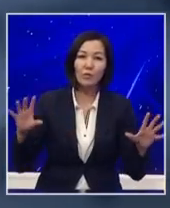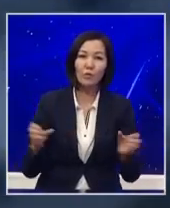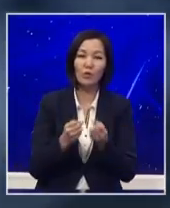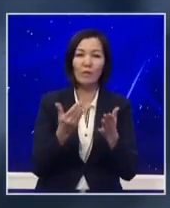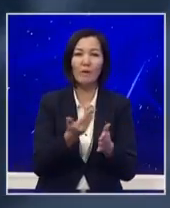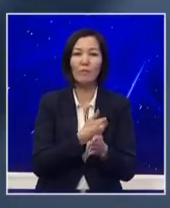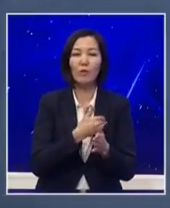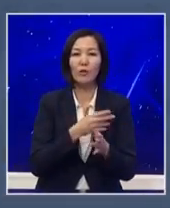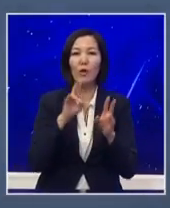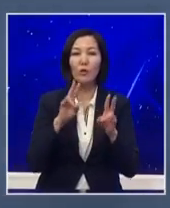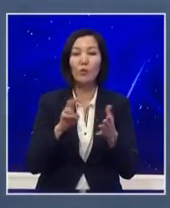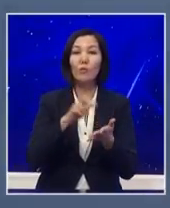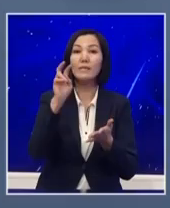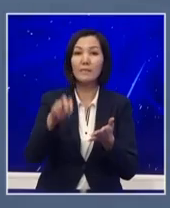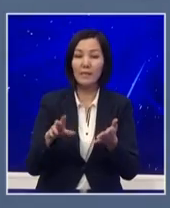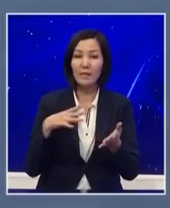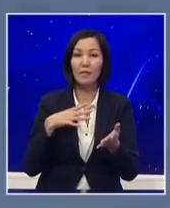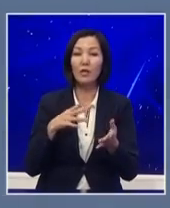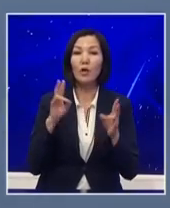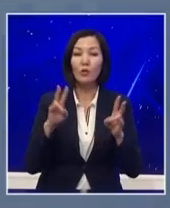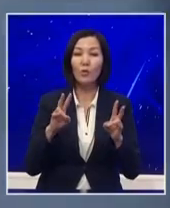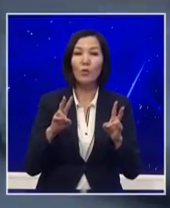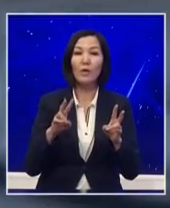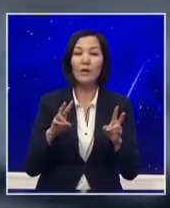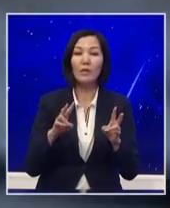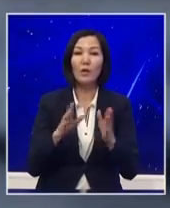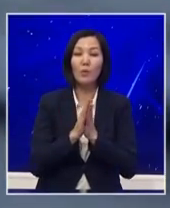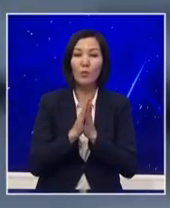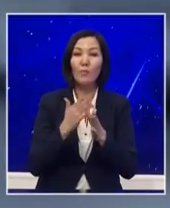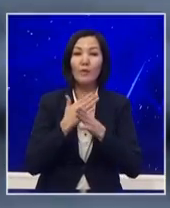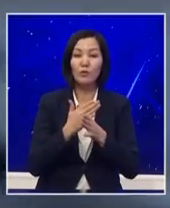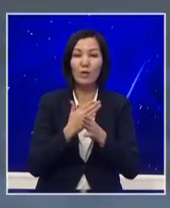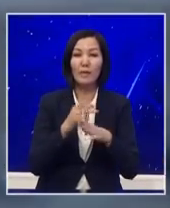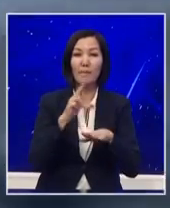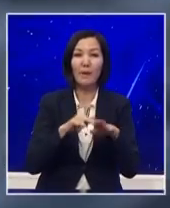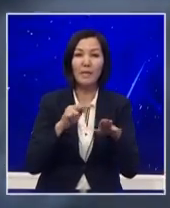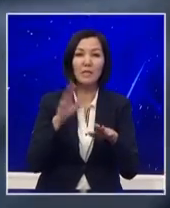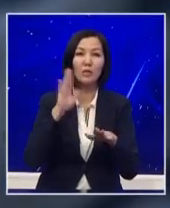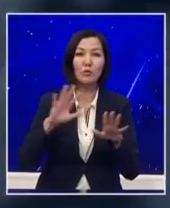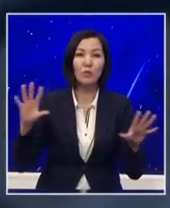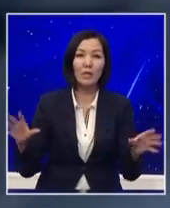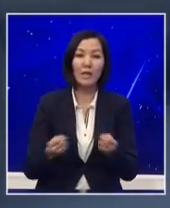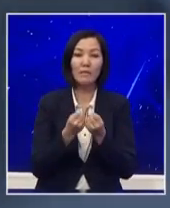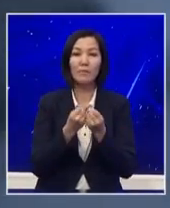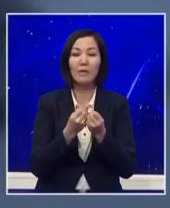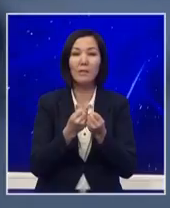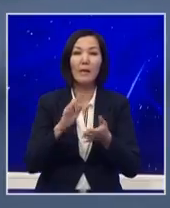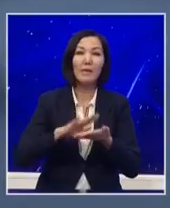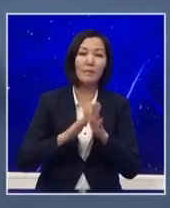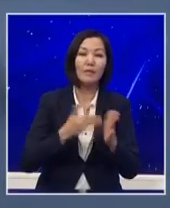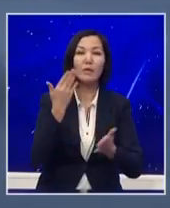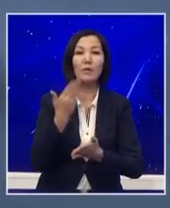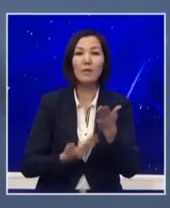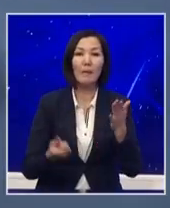Дегенмен ол секіріп үлгерген. Кейін ол құтқарыңдар деп өзі көмек сұрайды. Полицейлер оны судан алып шықты. Мән жайды анықтау барысында